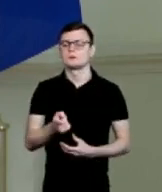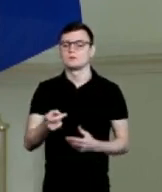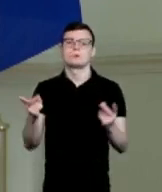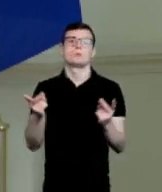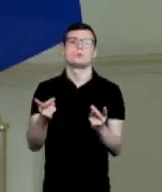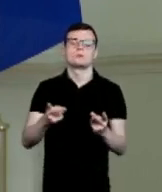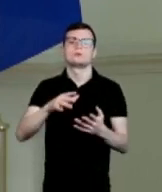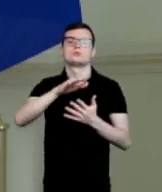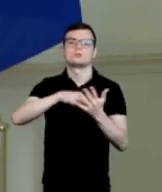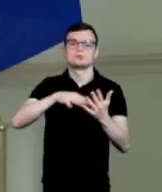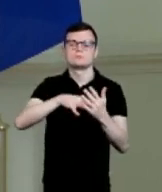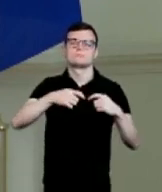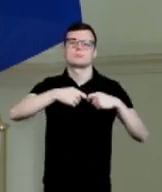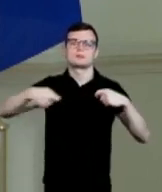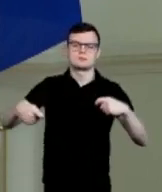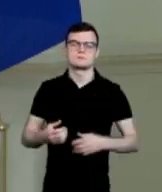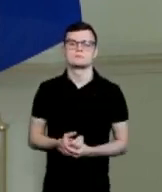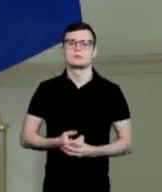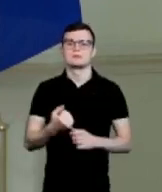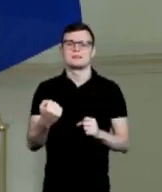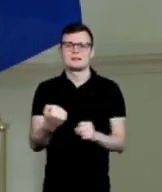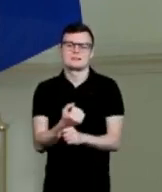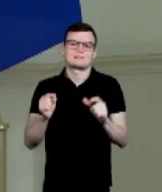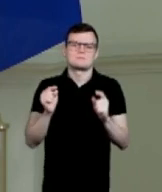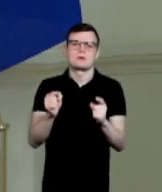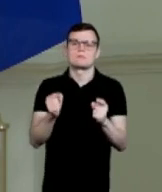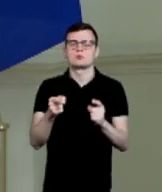tęsti, daryti spaudimą agresijai.